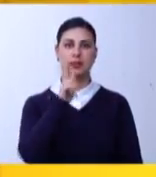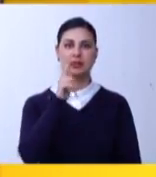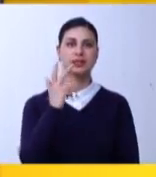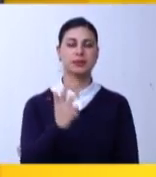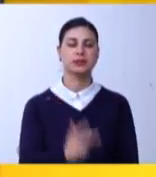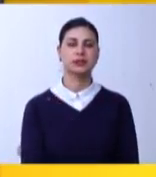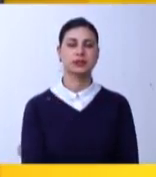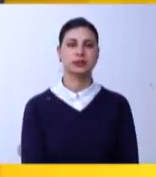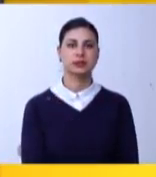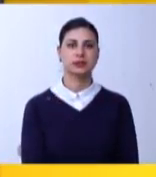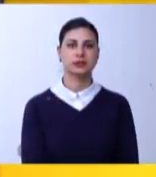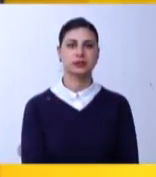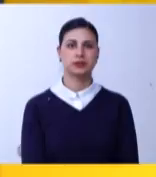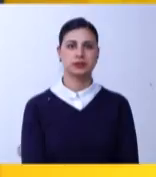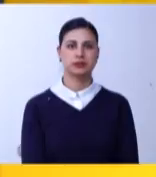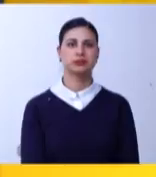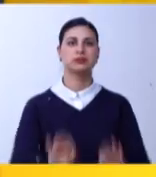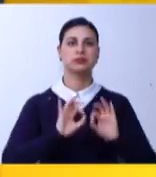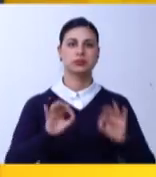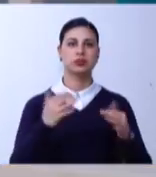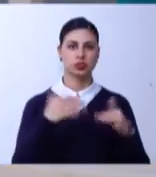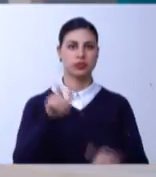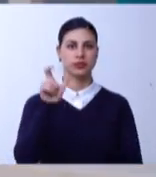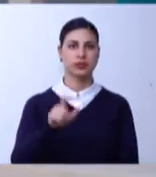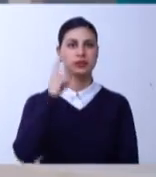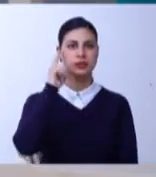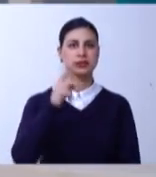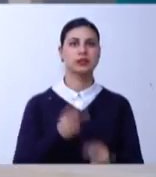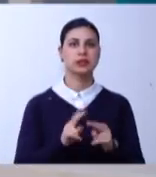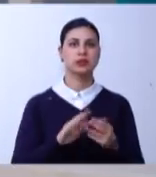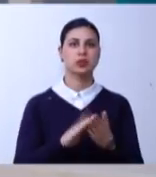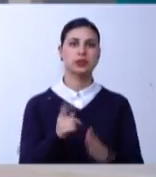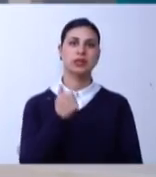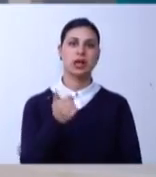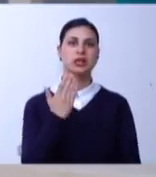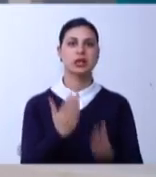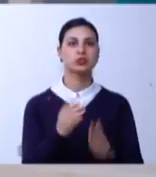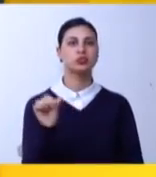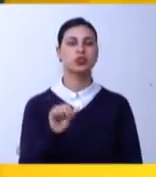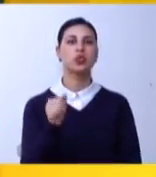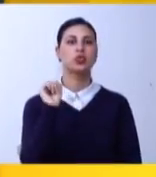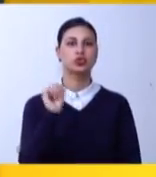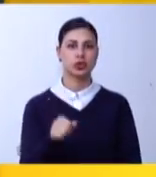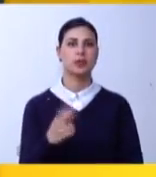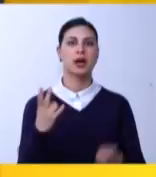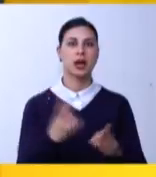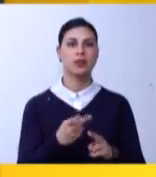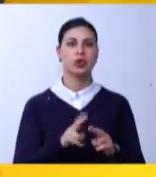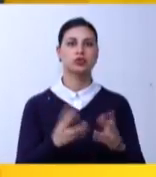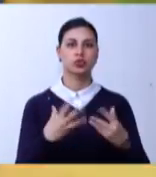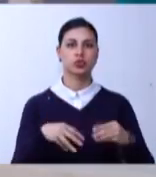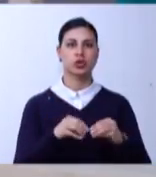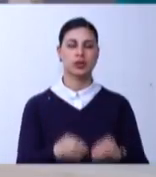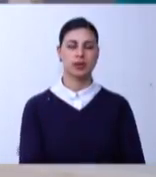წლის. აღქმა აქვს, კრიტიკული აღქმა ამ მდგომარეობის. ეს კარგია თუ ცუდია და როგორ შეიძლება გამოიყენოს ეს